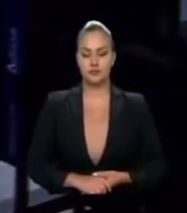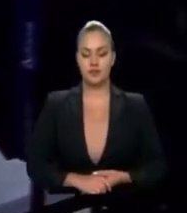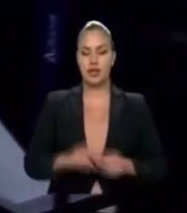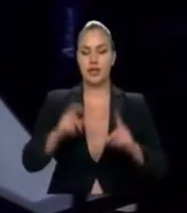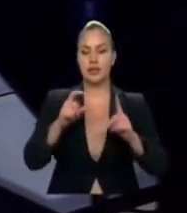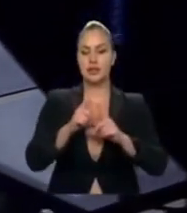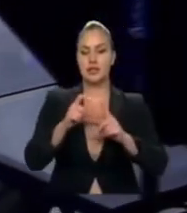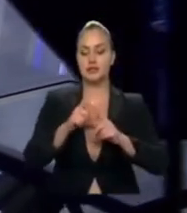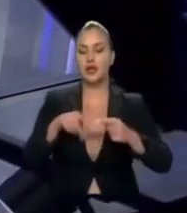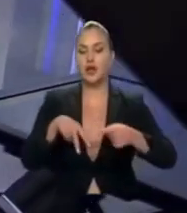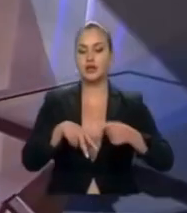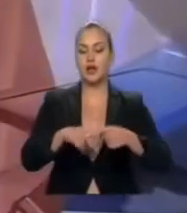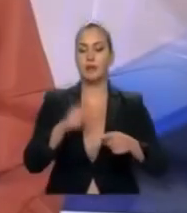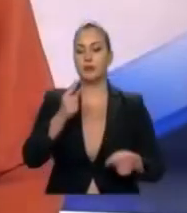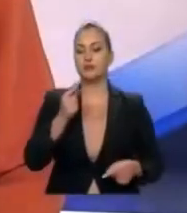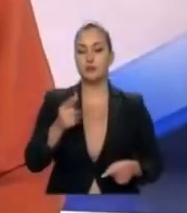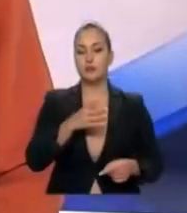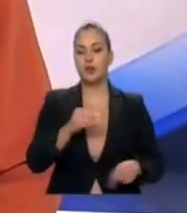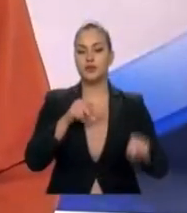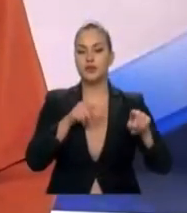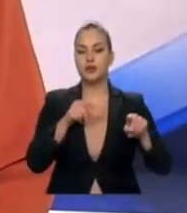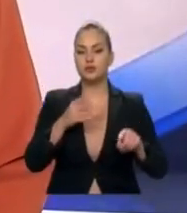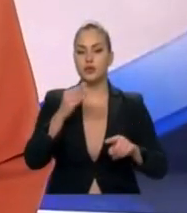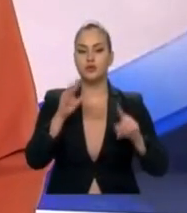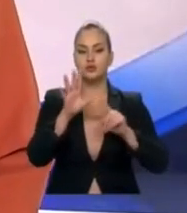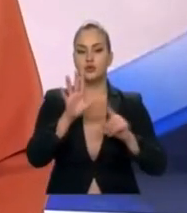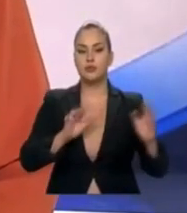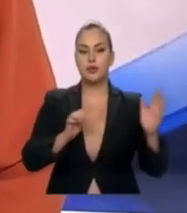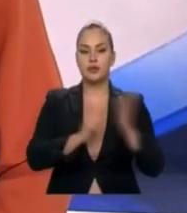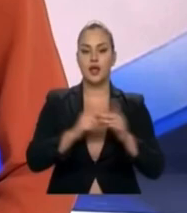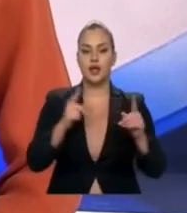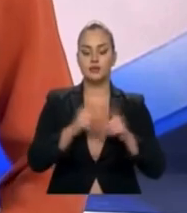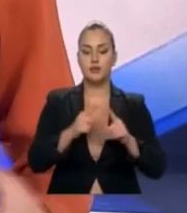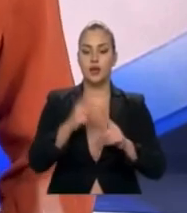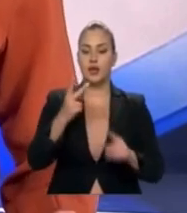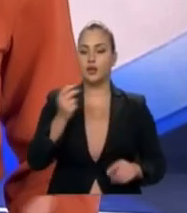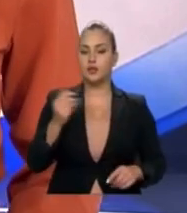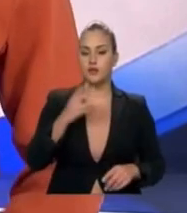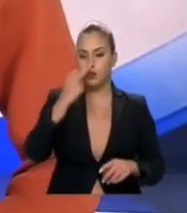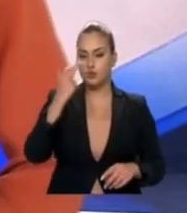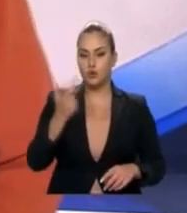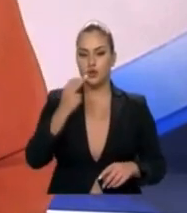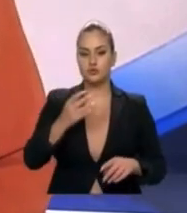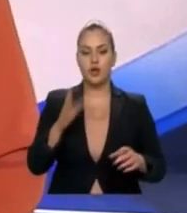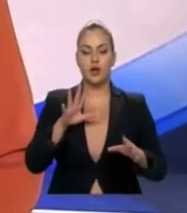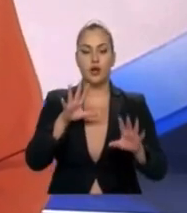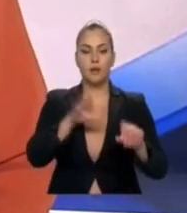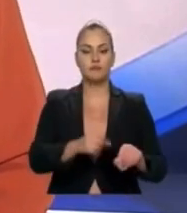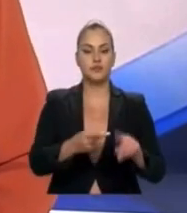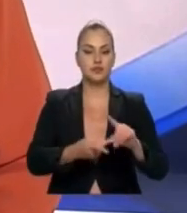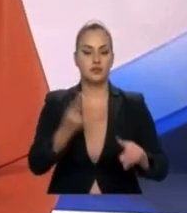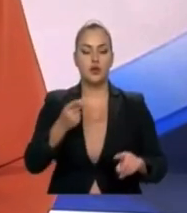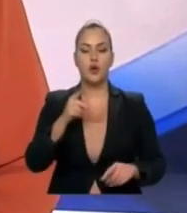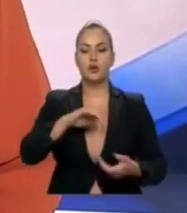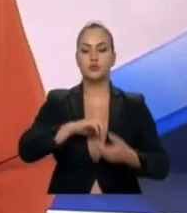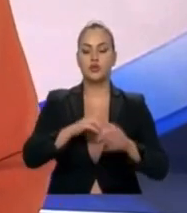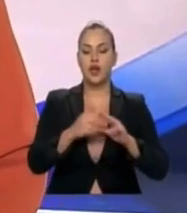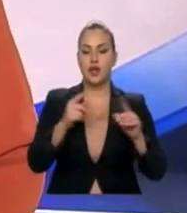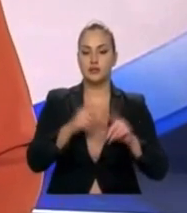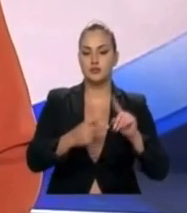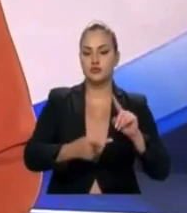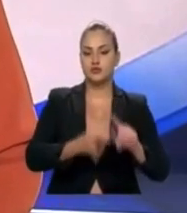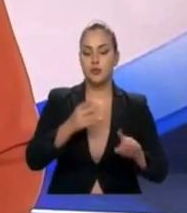Efendim Deniz Akkaya 1,5 milyon takipçisi bulunan sosyal medya hesabını iki kez dolandırıcılara kaptırdı. O çete